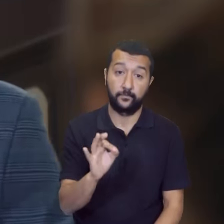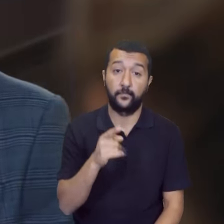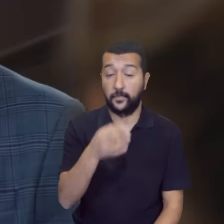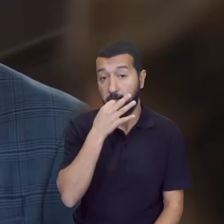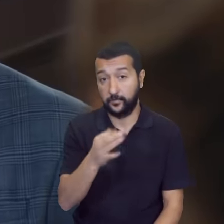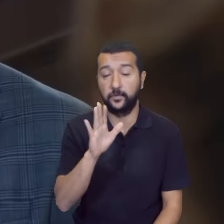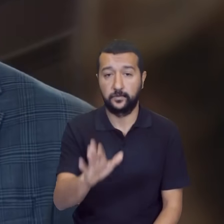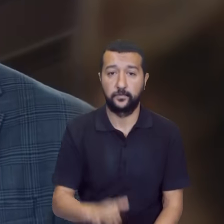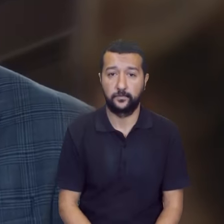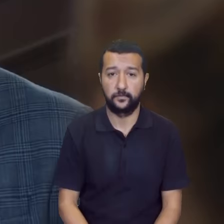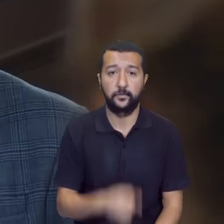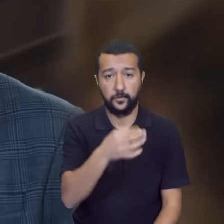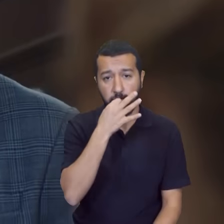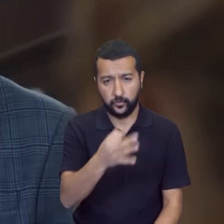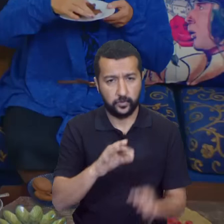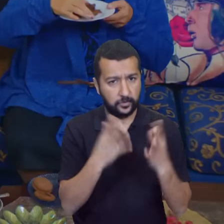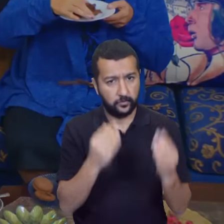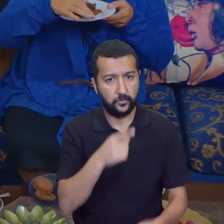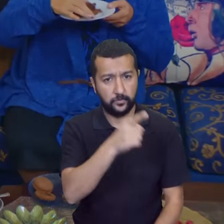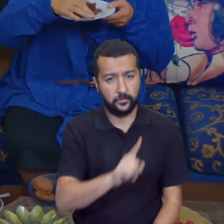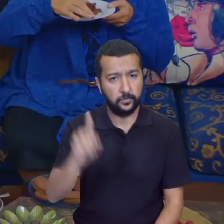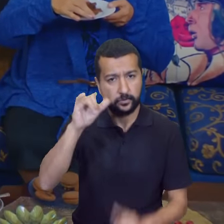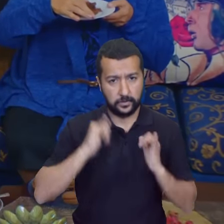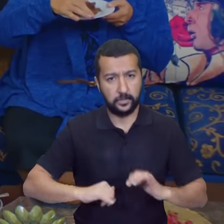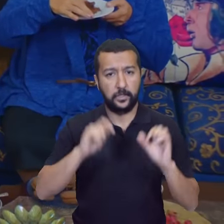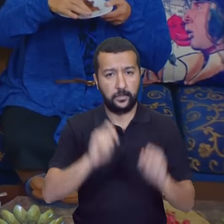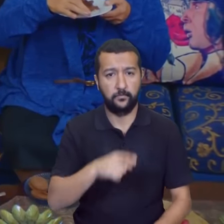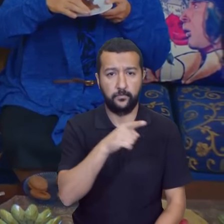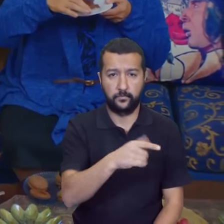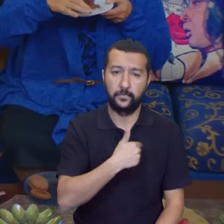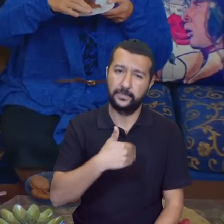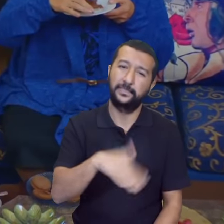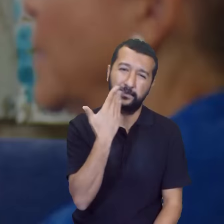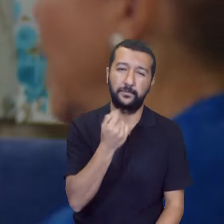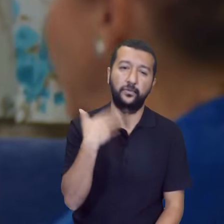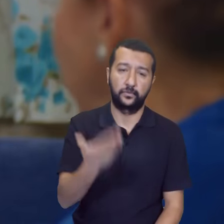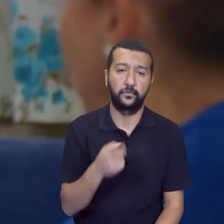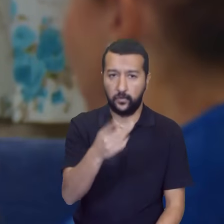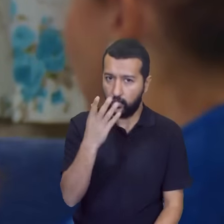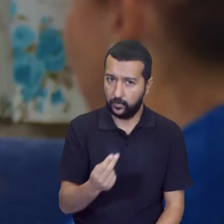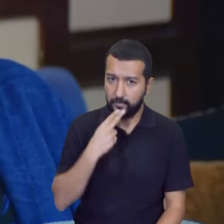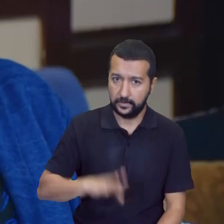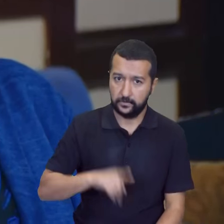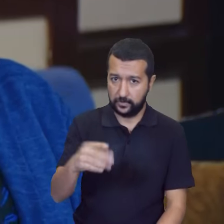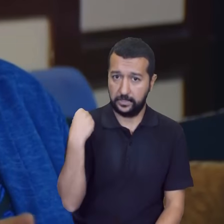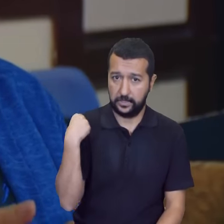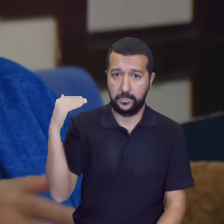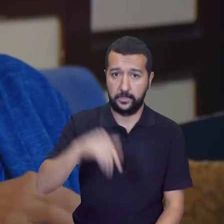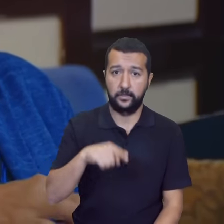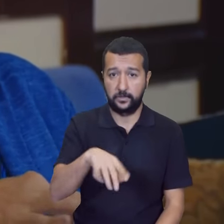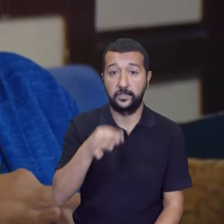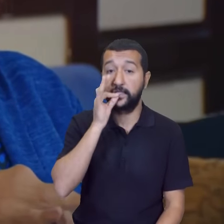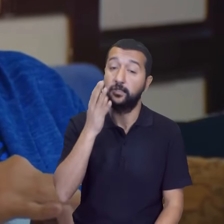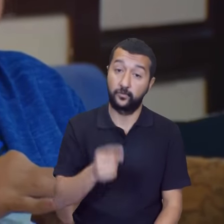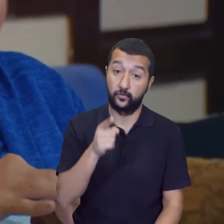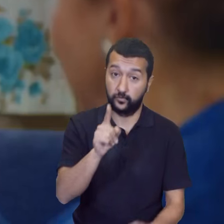Tabii. Müsaadenizle. Müsaade ne demek? Sen hadi git dinlen biraz. Ben de çıkacağım zaten birazdan. Olur mu kızım? Daha yeni geldim. Birer